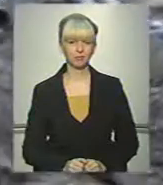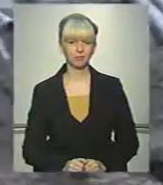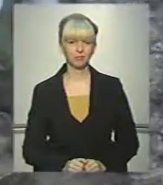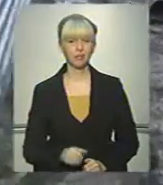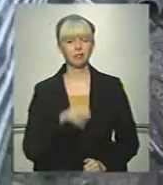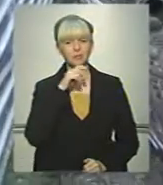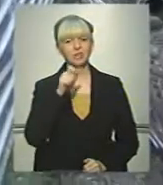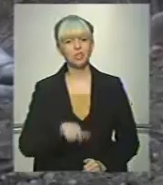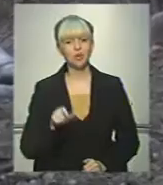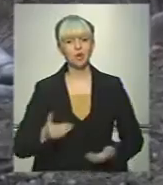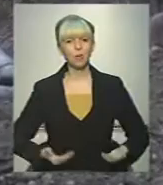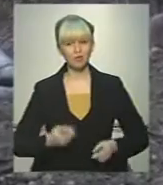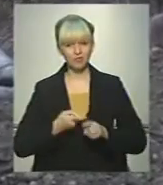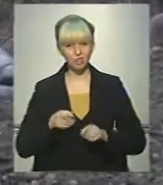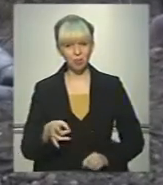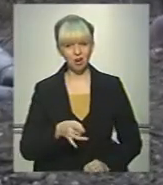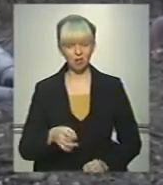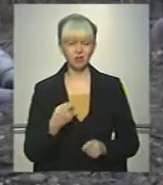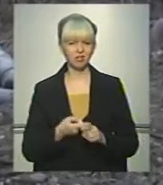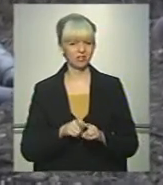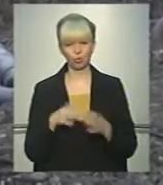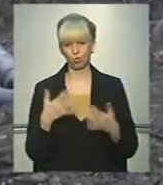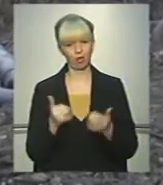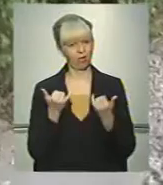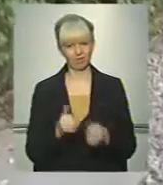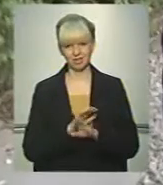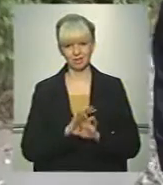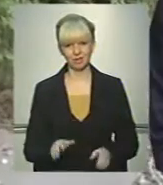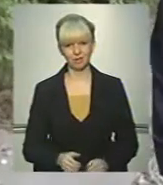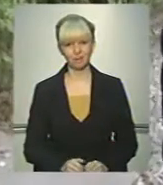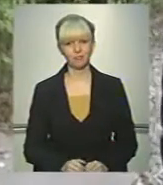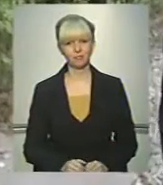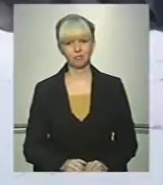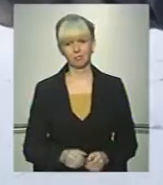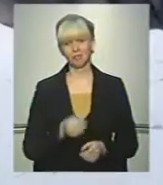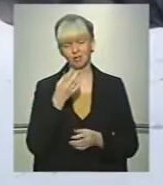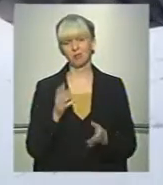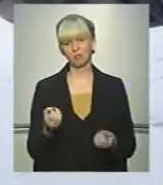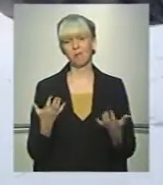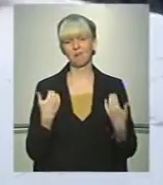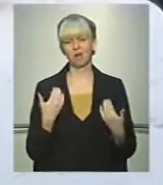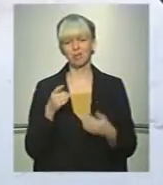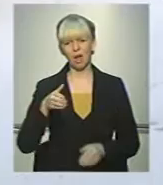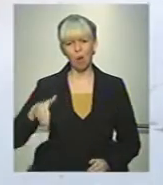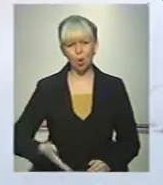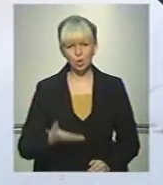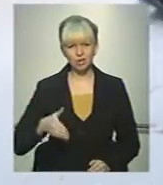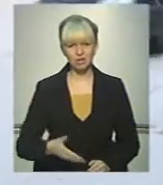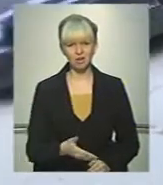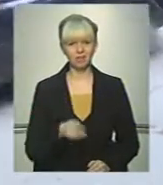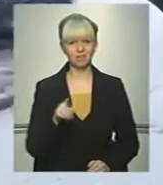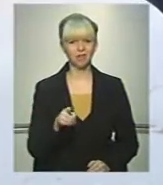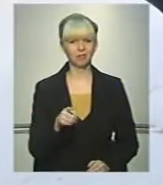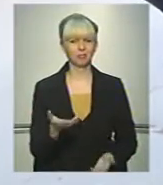Та чернівчан, які проживають в цьому районі, це вже не здивує. Де роблять, всі відпочивають. Там розрили і там